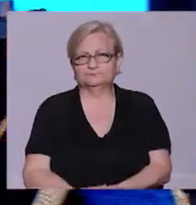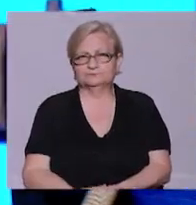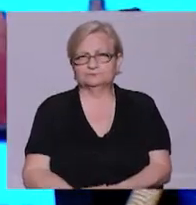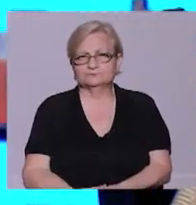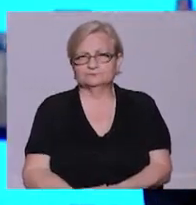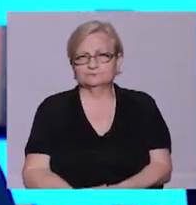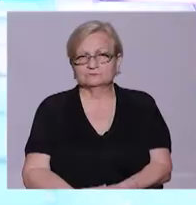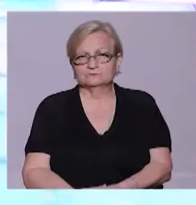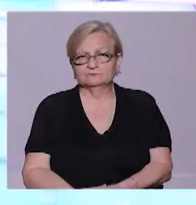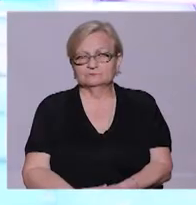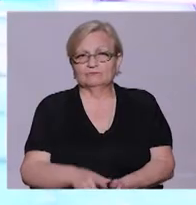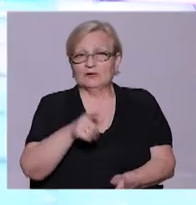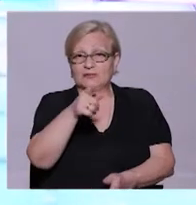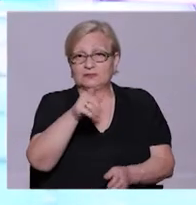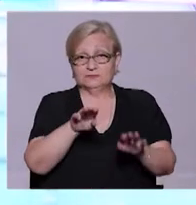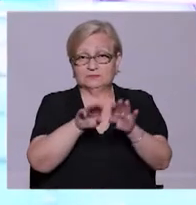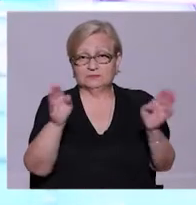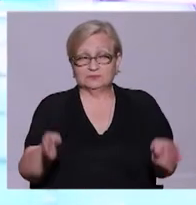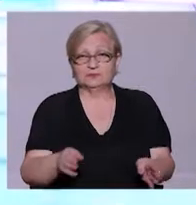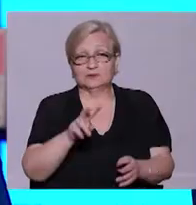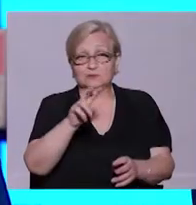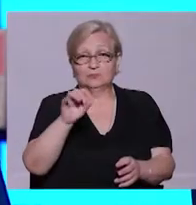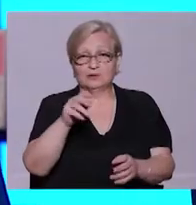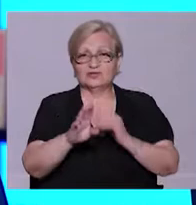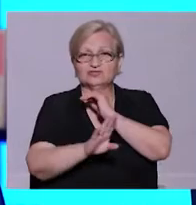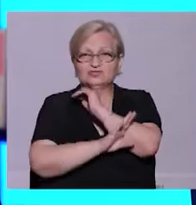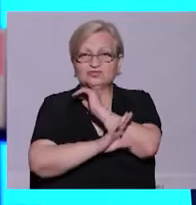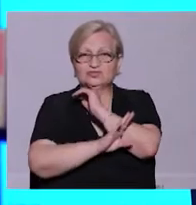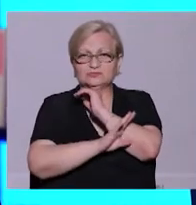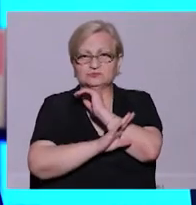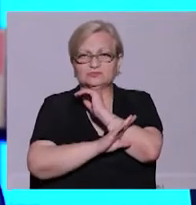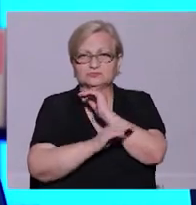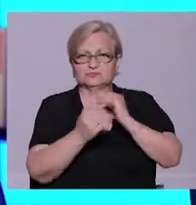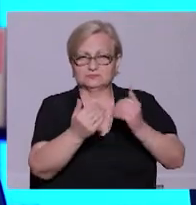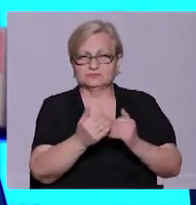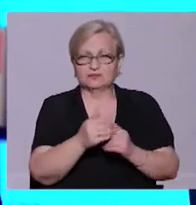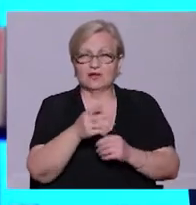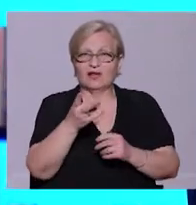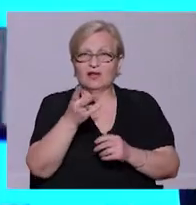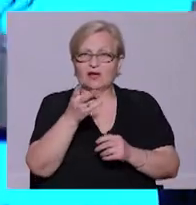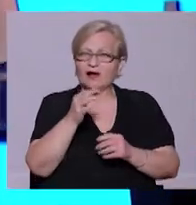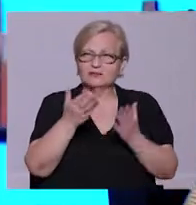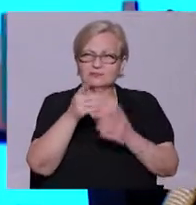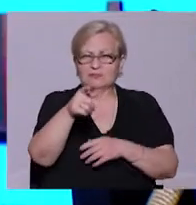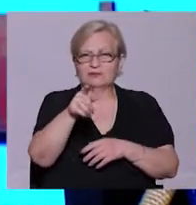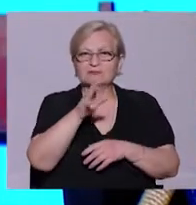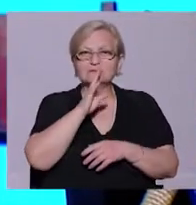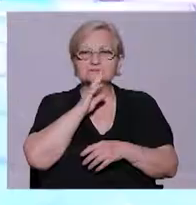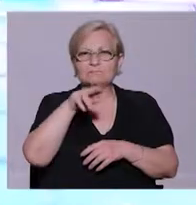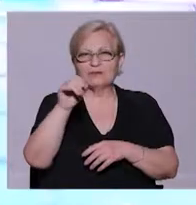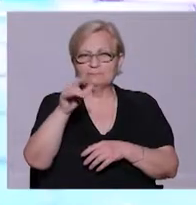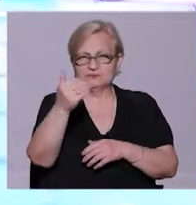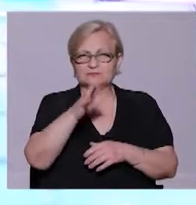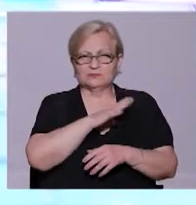მე როგორც ხედავ, ეს ხუმელი შეშისაა. ეტყობა პეპის ასეთი ხუმელი ჰქონდა. აბა